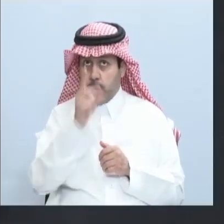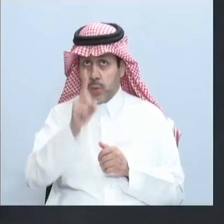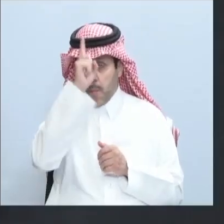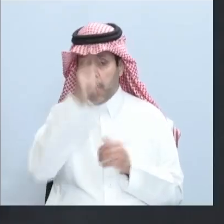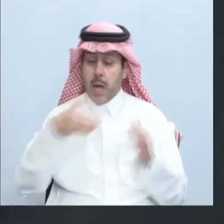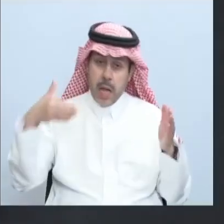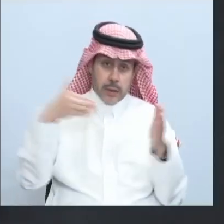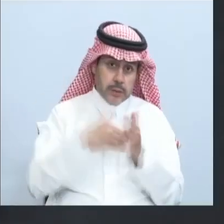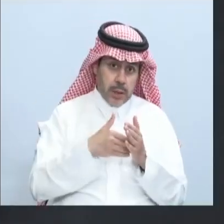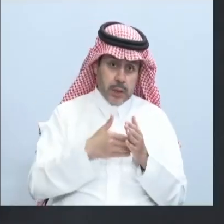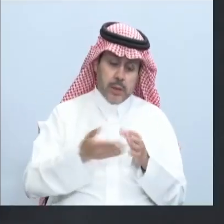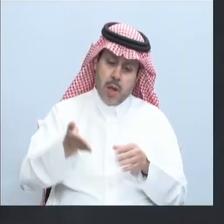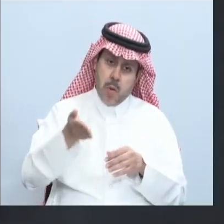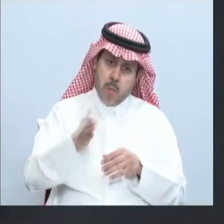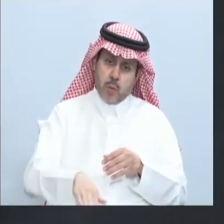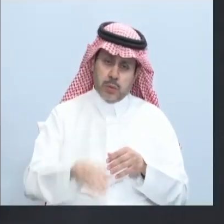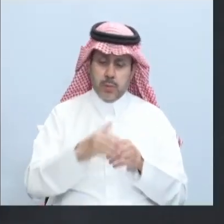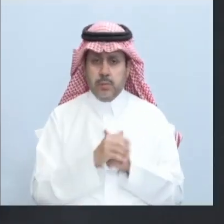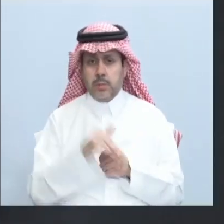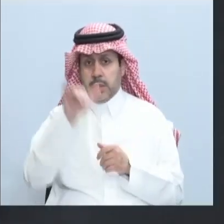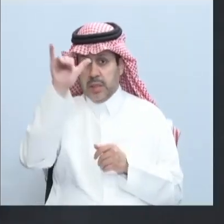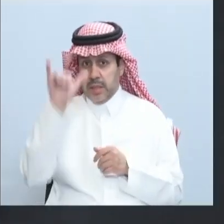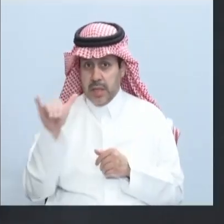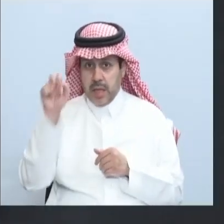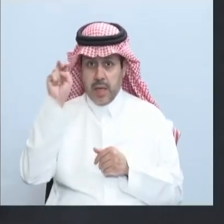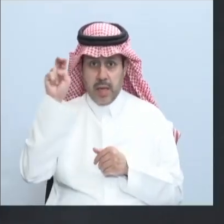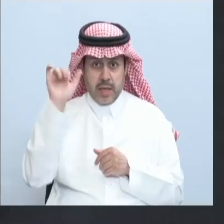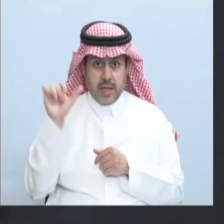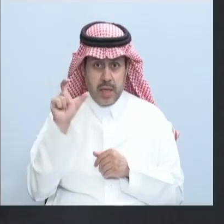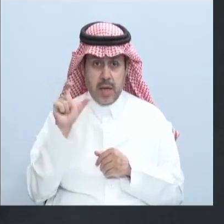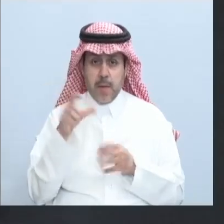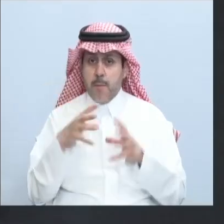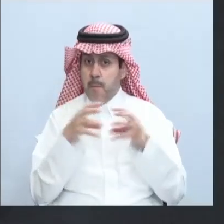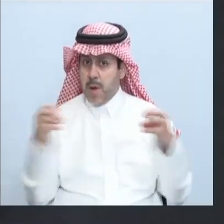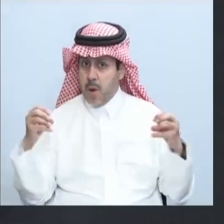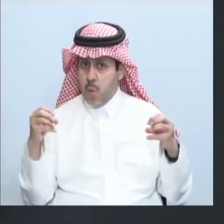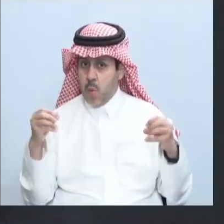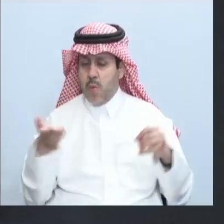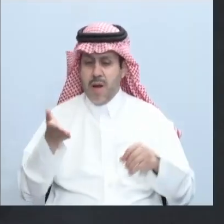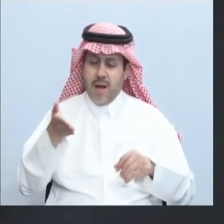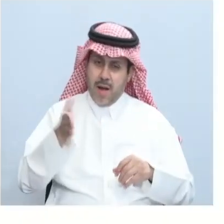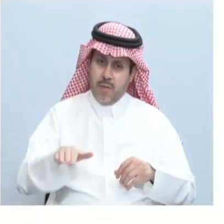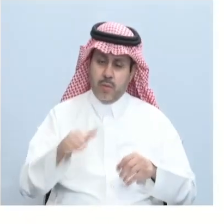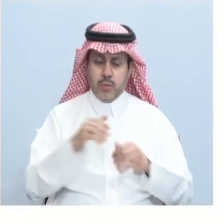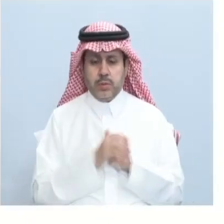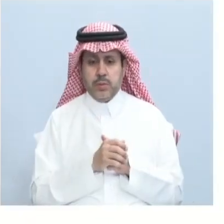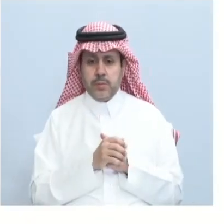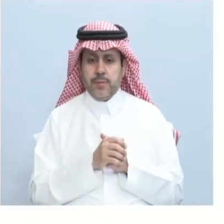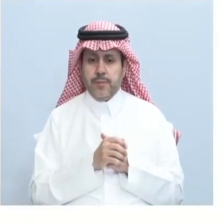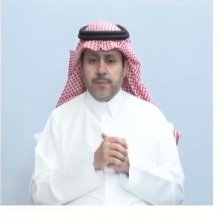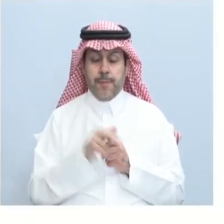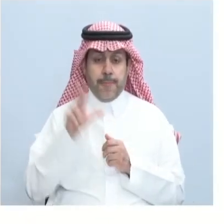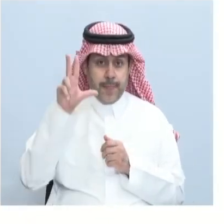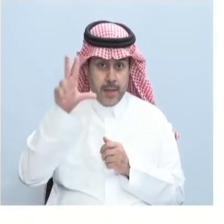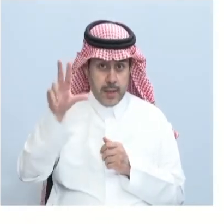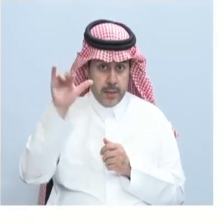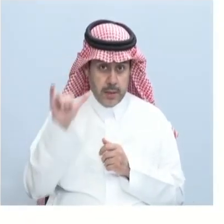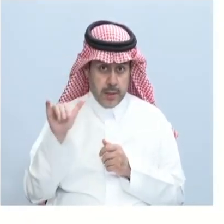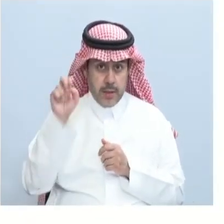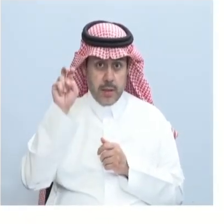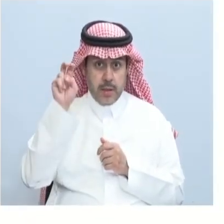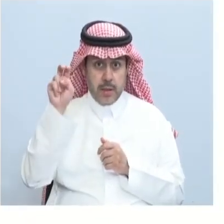حتى ياتيك اليقين اذا ما المرا باليقين المراد باليقين هو الموت هو